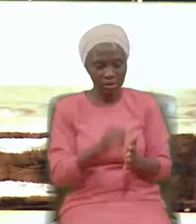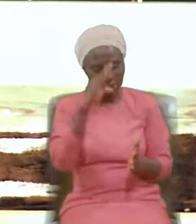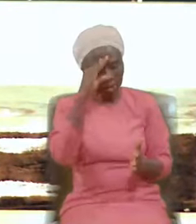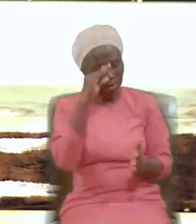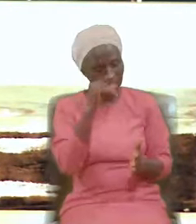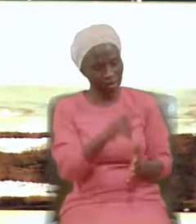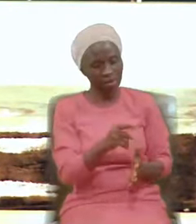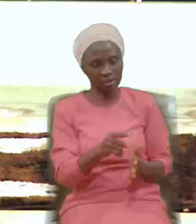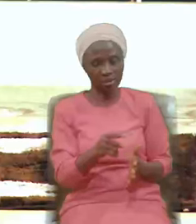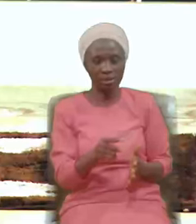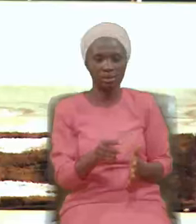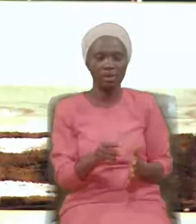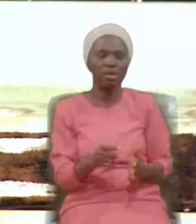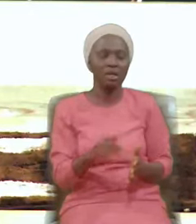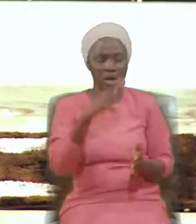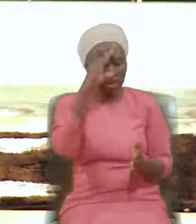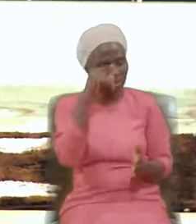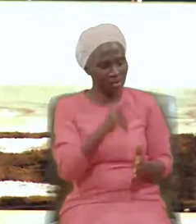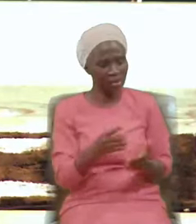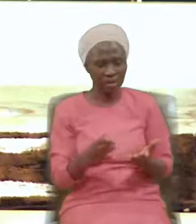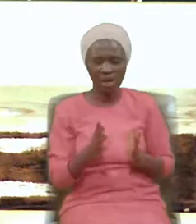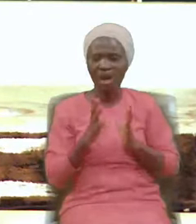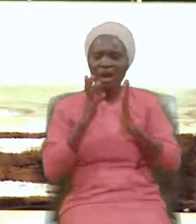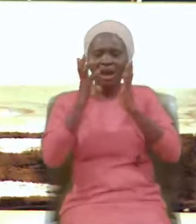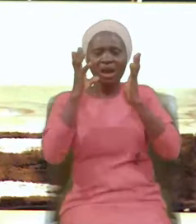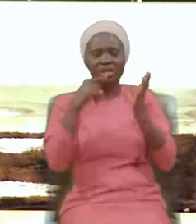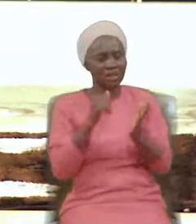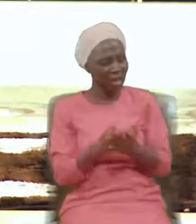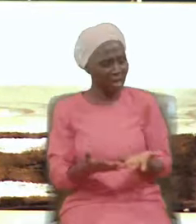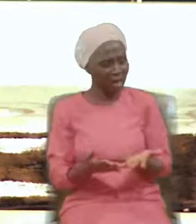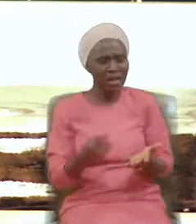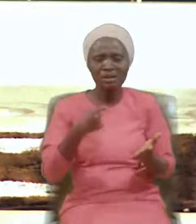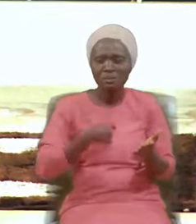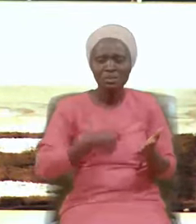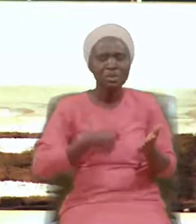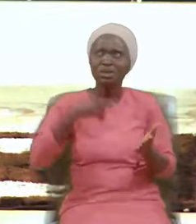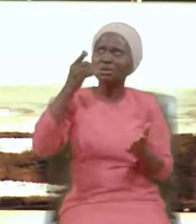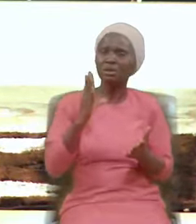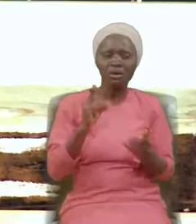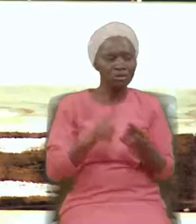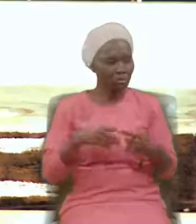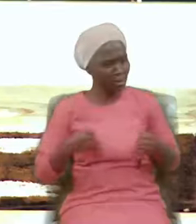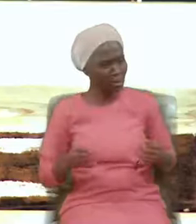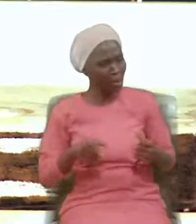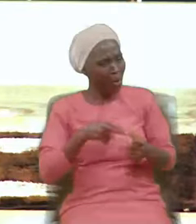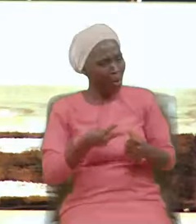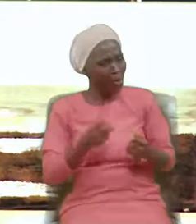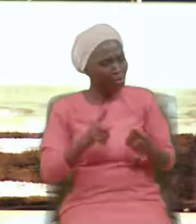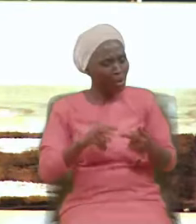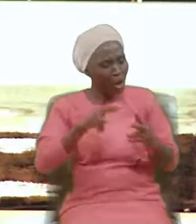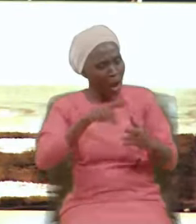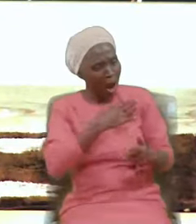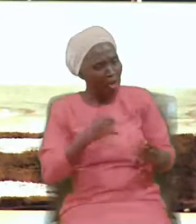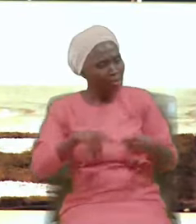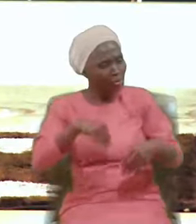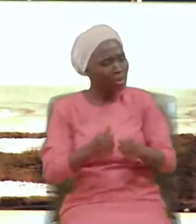déchira ses vêtements et dit, suis-je un Dieu pour faire mourir et pour faire vivre? Qu'il s'adresse